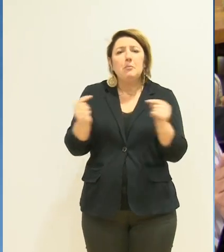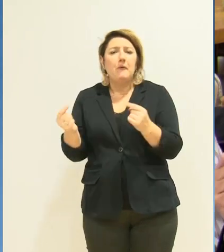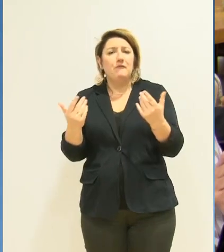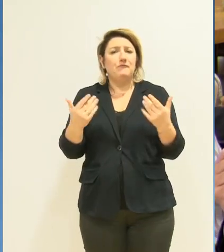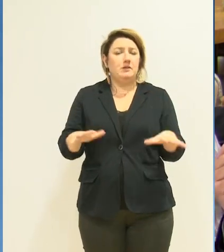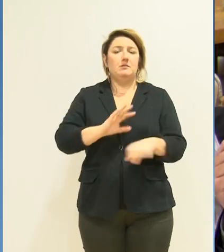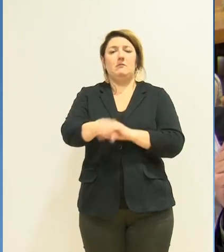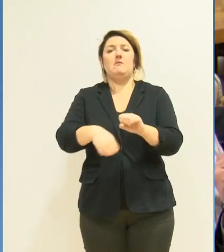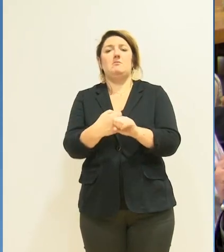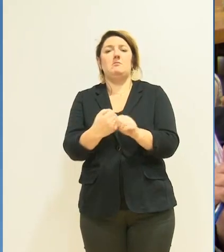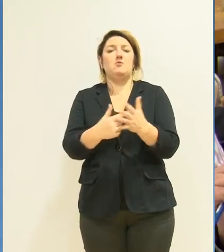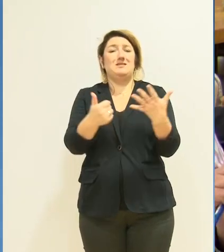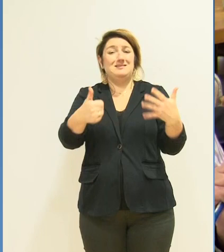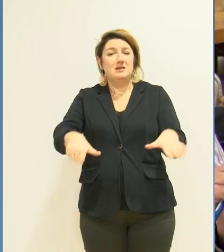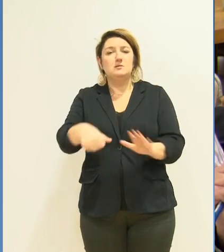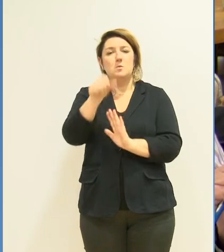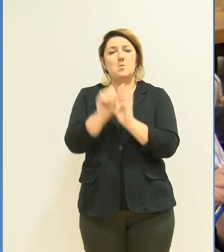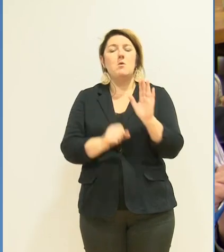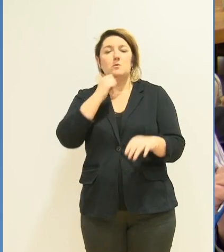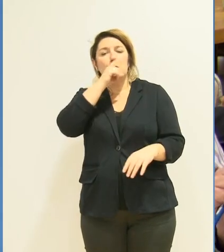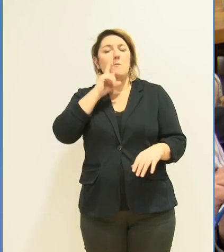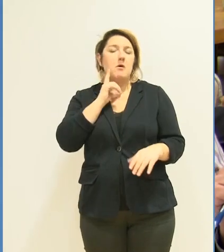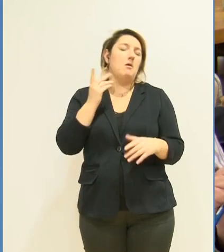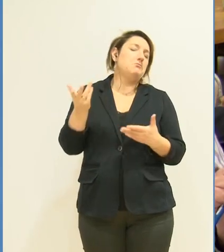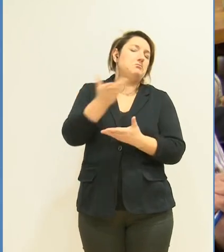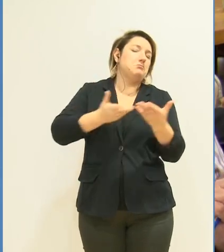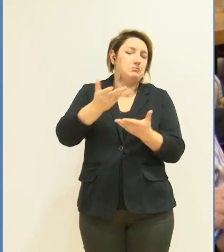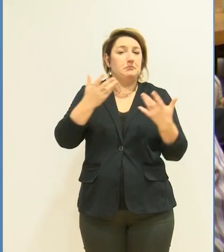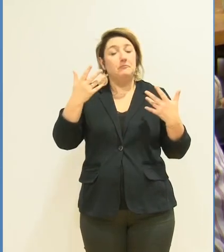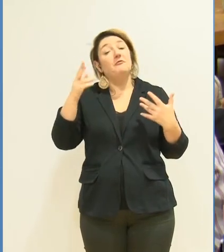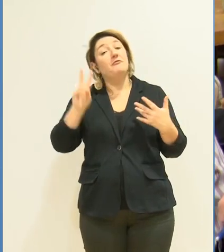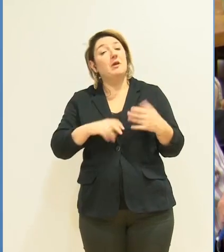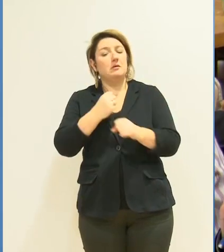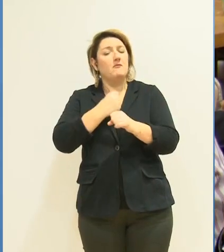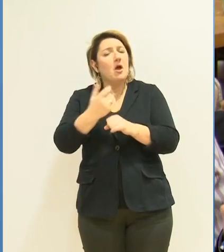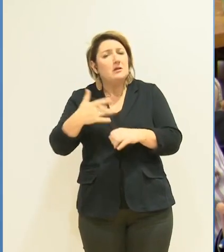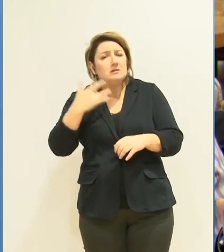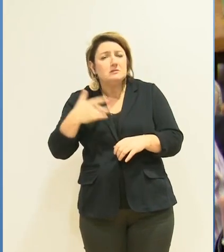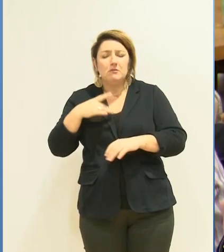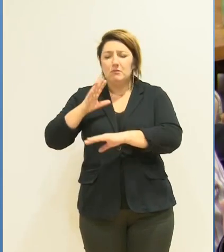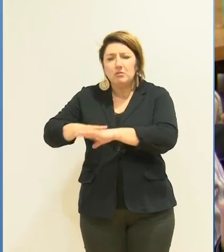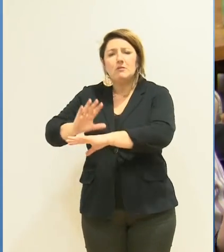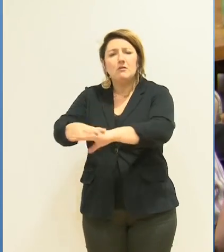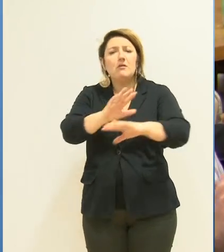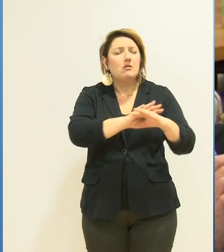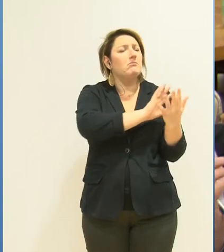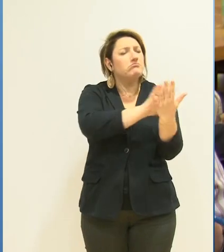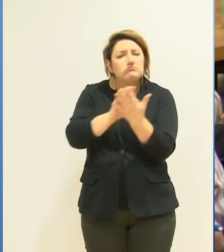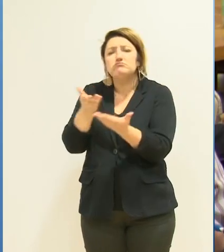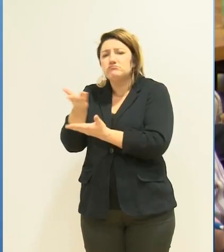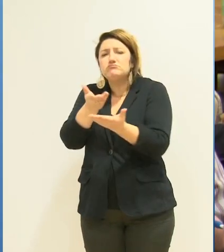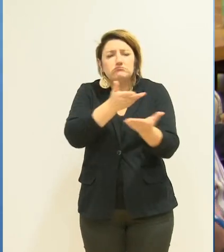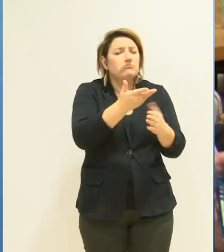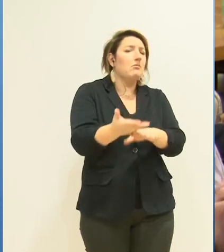2016 et ce travail il a il était intéressant il avait été discutée en amont dans les quartiers il a fait d'ailleurs l'objet